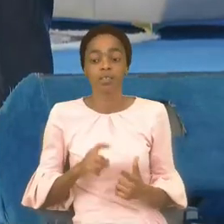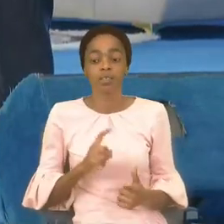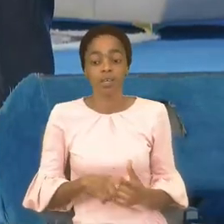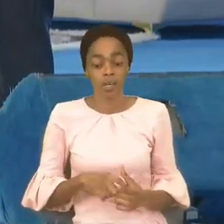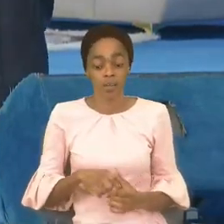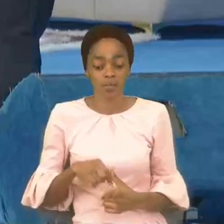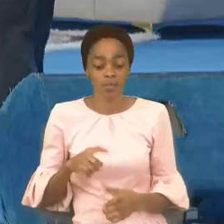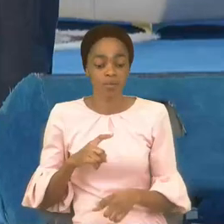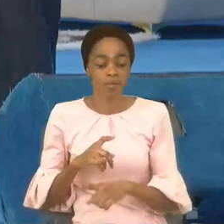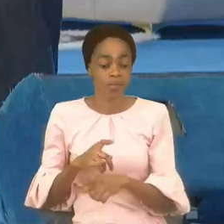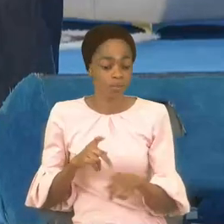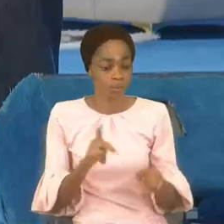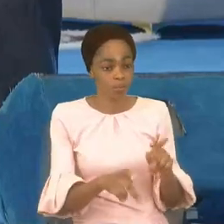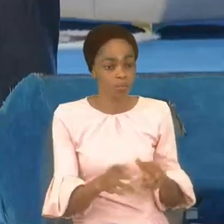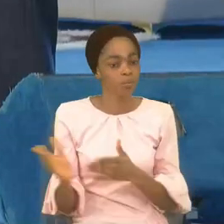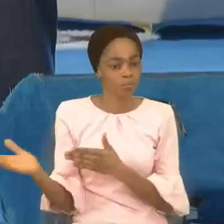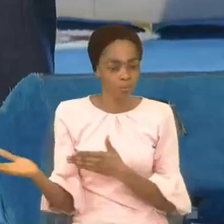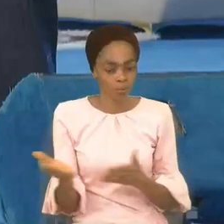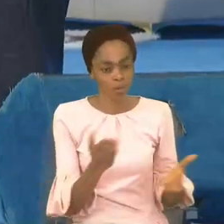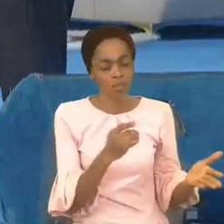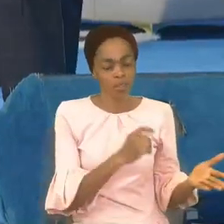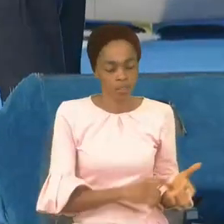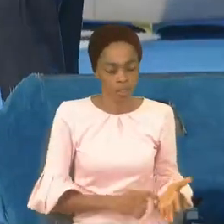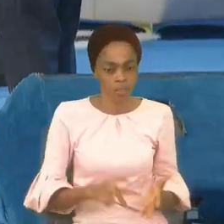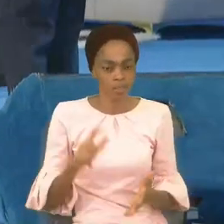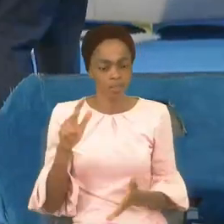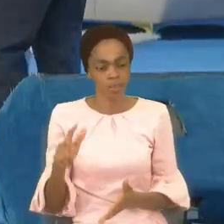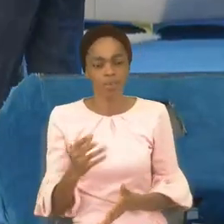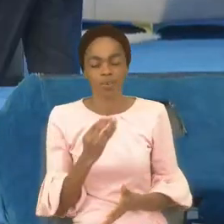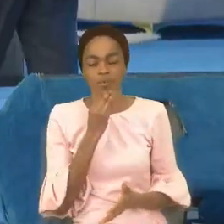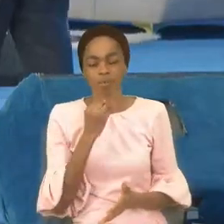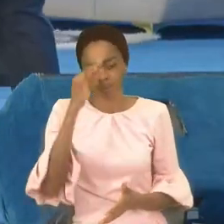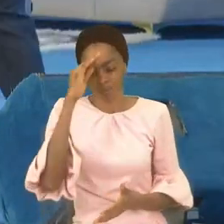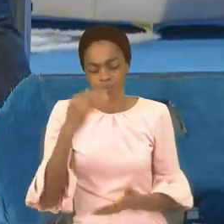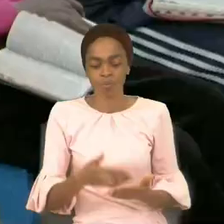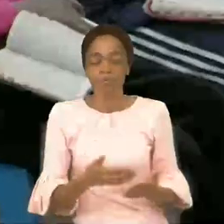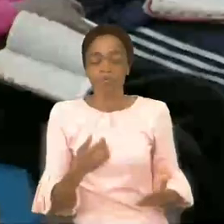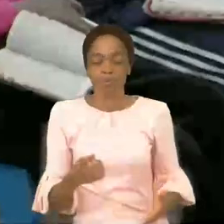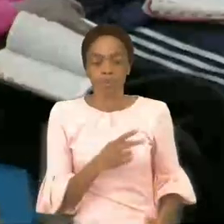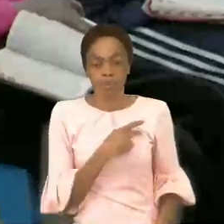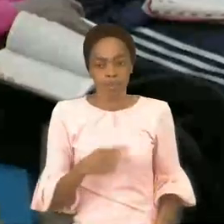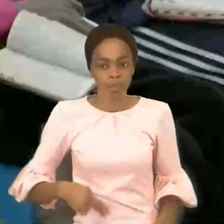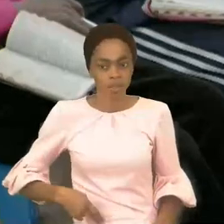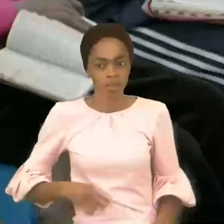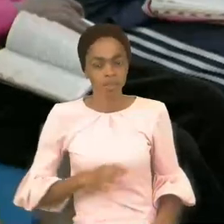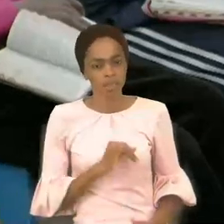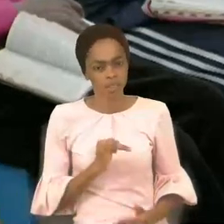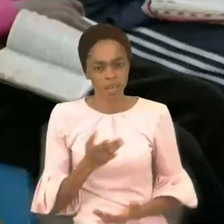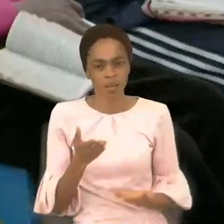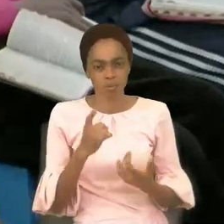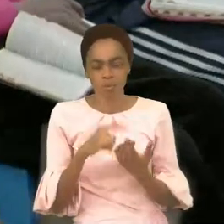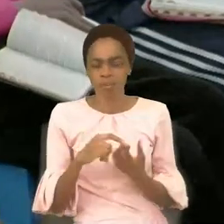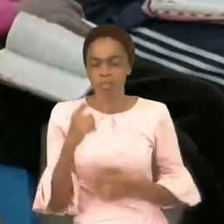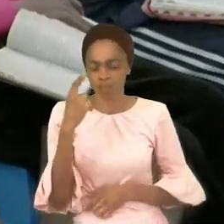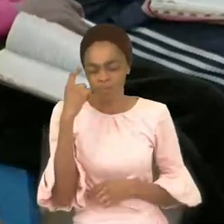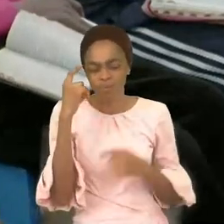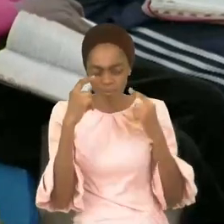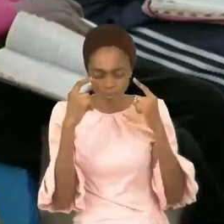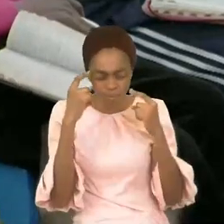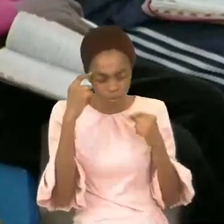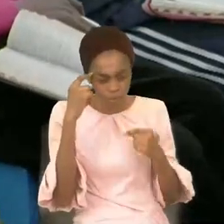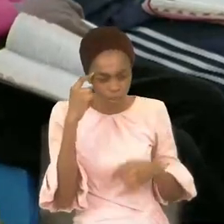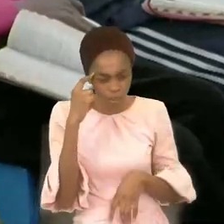ces hommes furent amenés devant le roi. Je veux que vous imaginiez comment